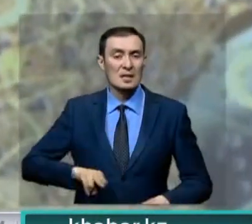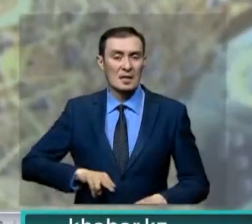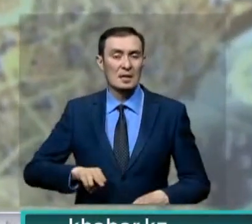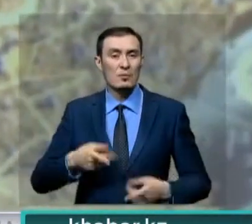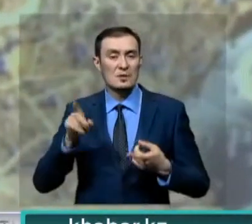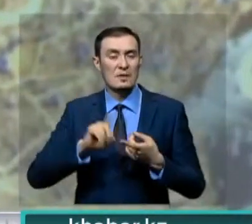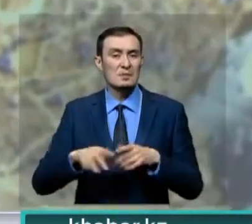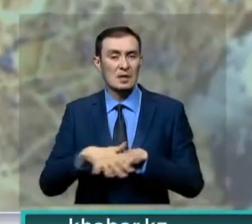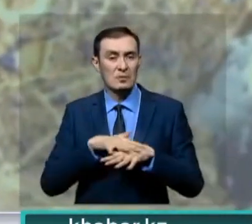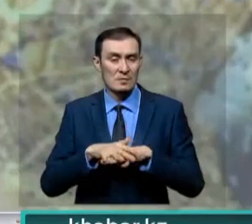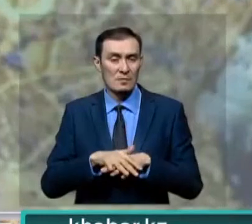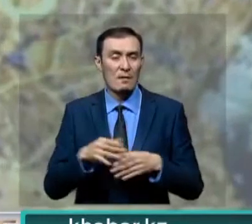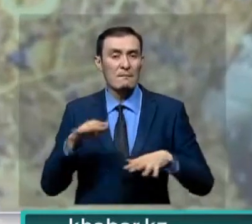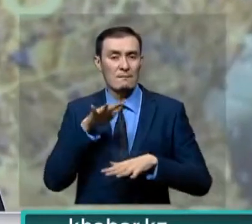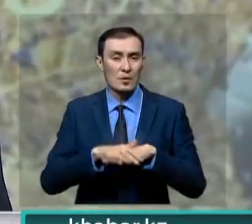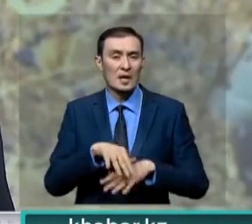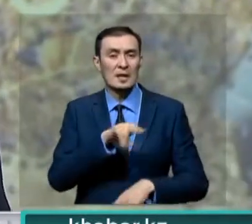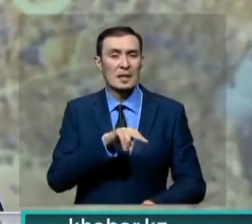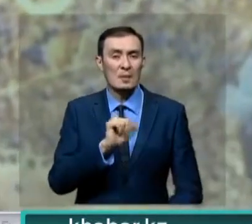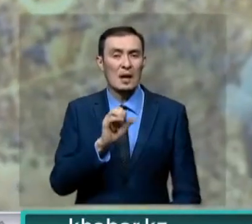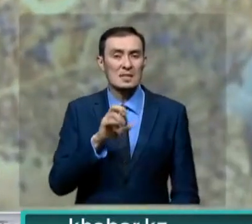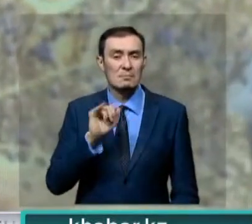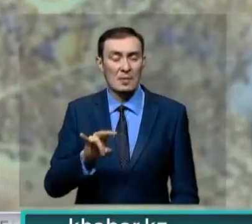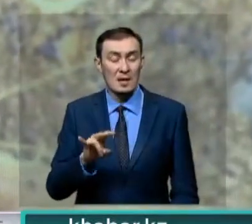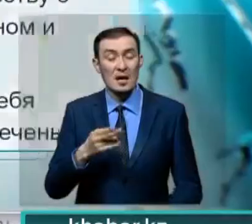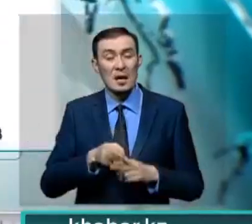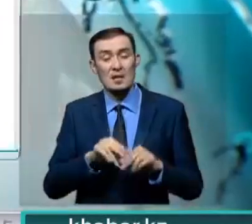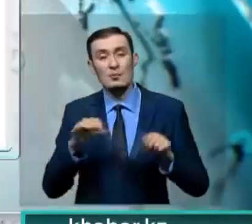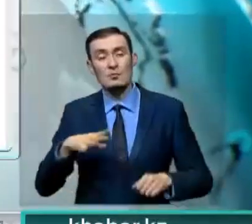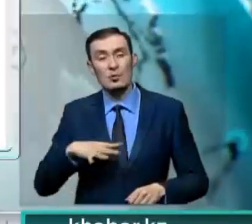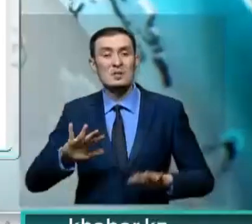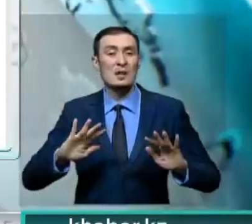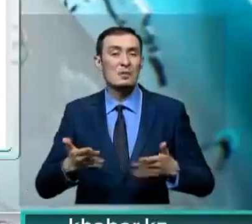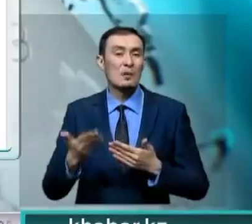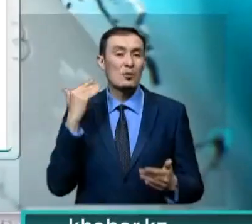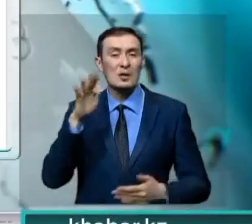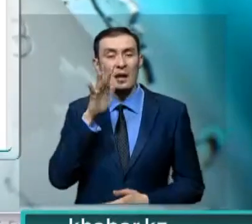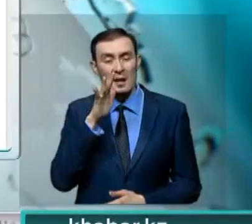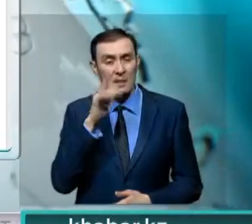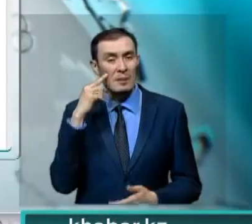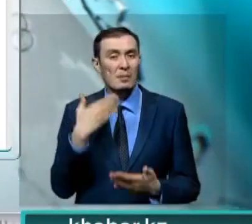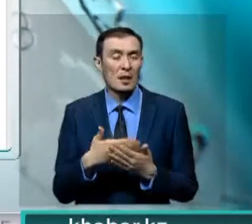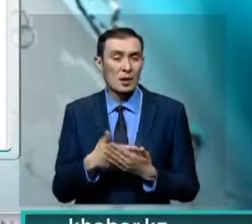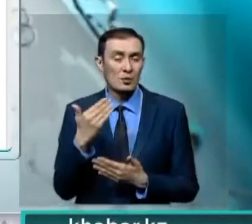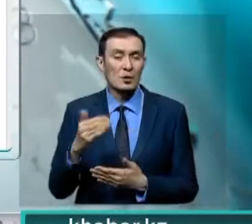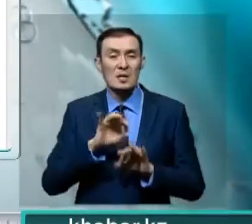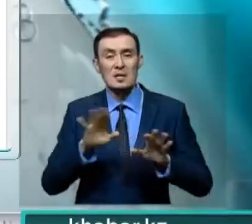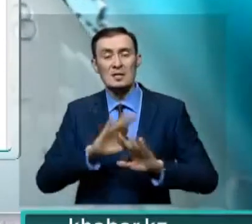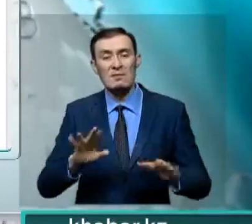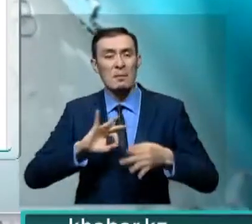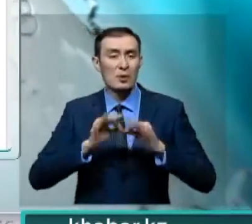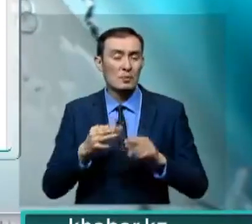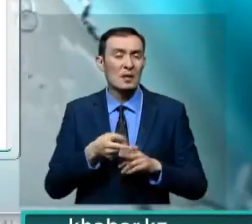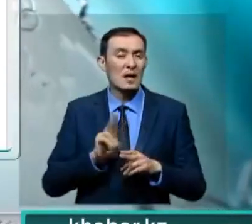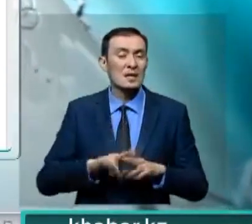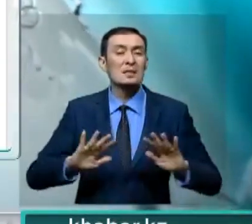по связям с общественностью фонда Дамир Аспан. «Речь может идти о событиях прошлых лет», — предположил он, не раскрывая подробности